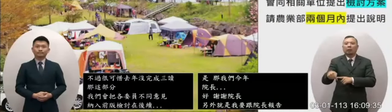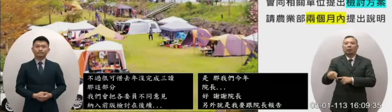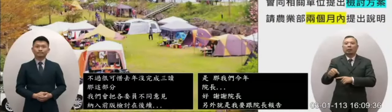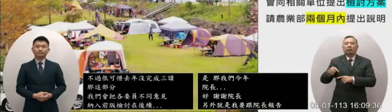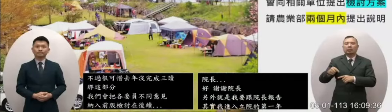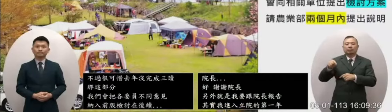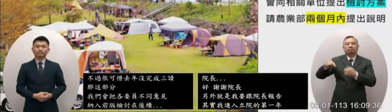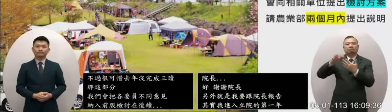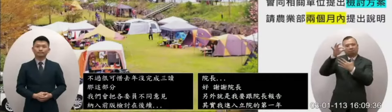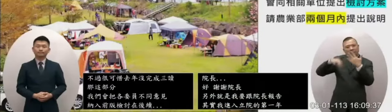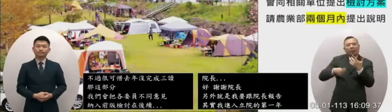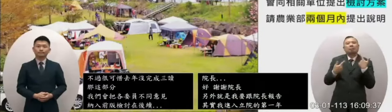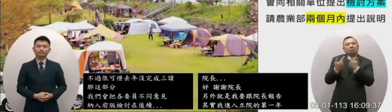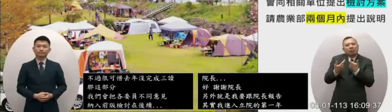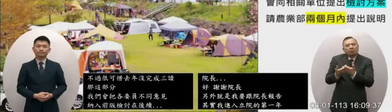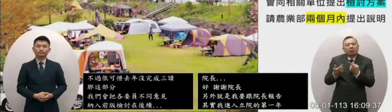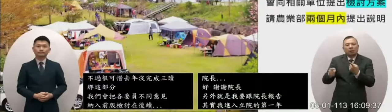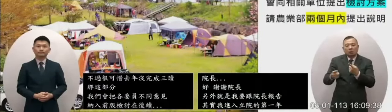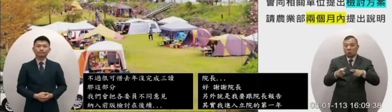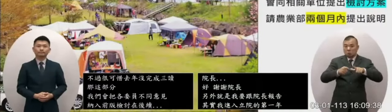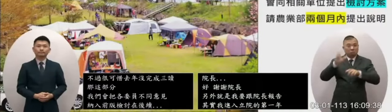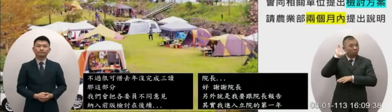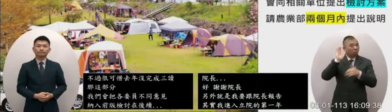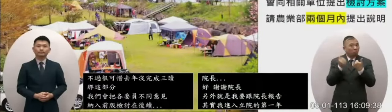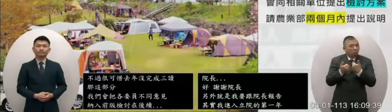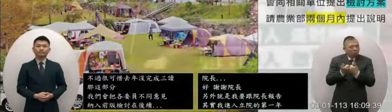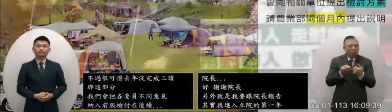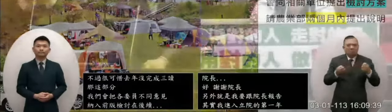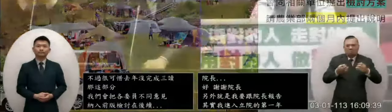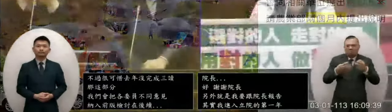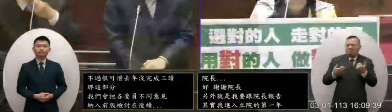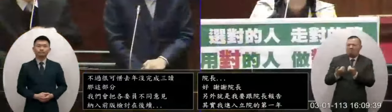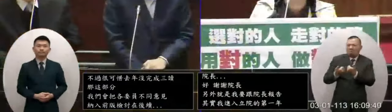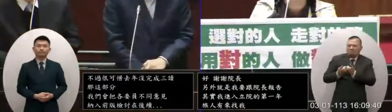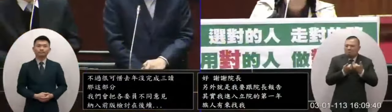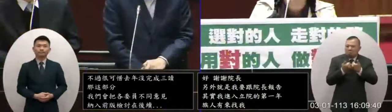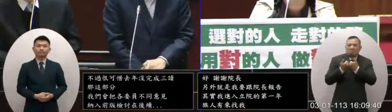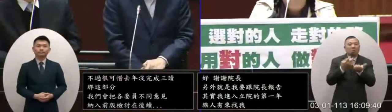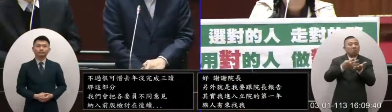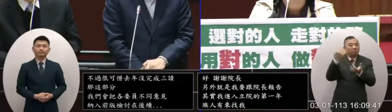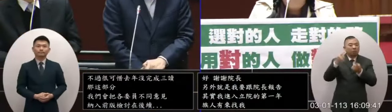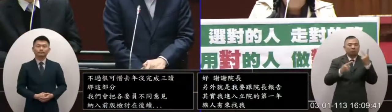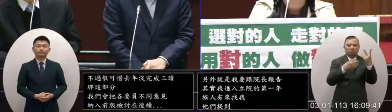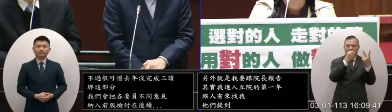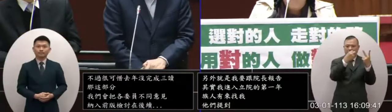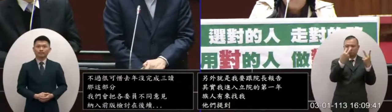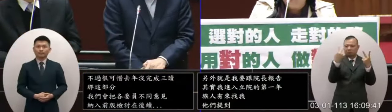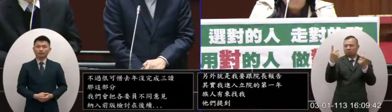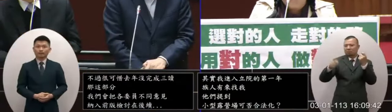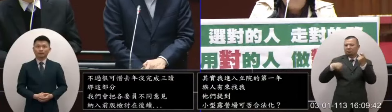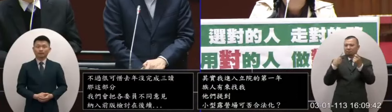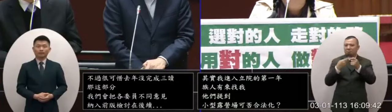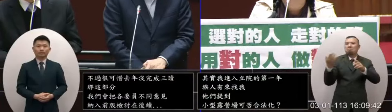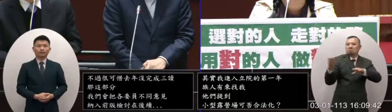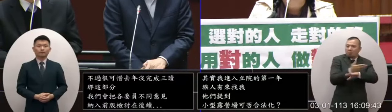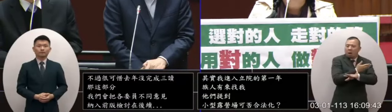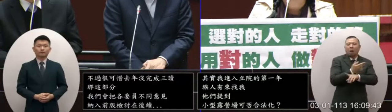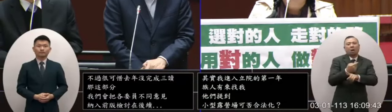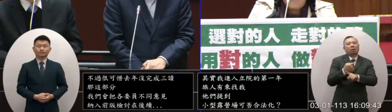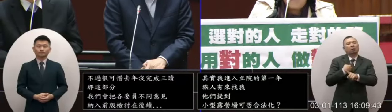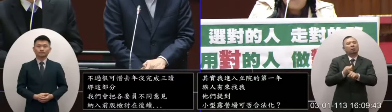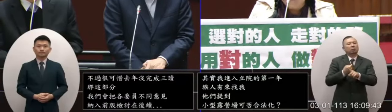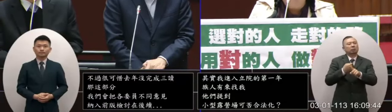开公听会、很多场的协调会，那终于也在2022年正式上路。可是我要跟院长报告